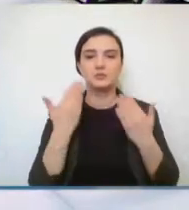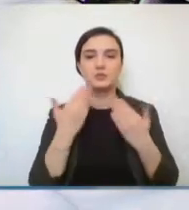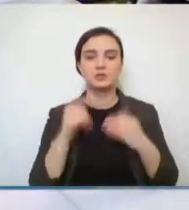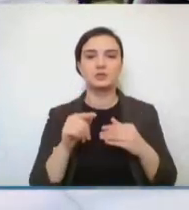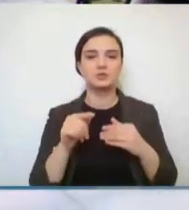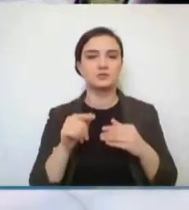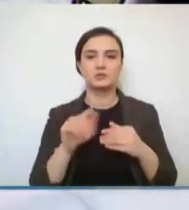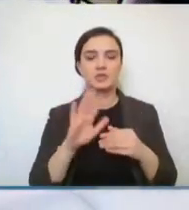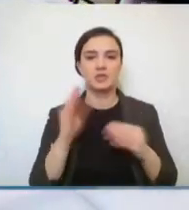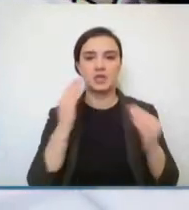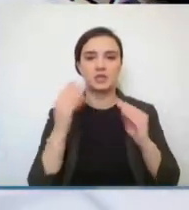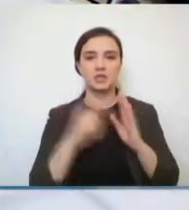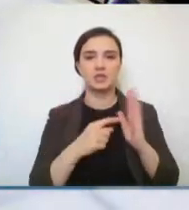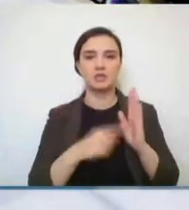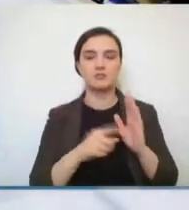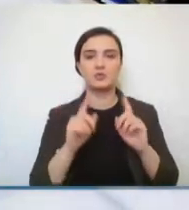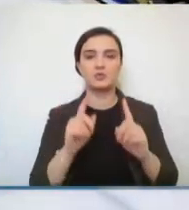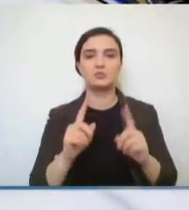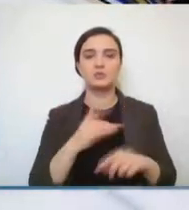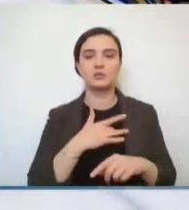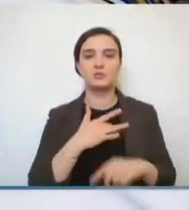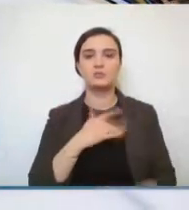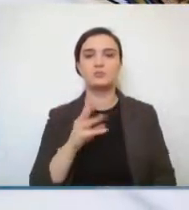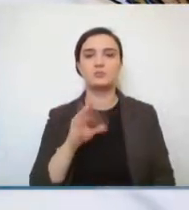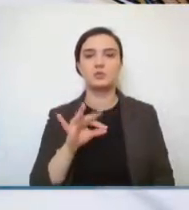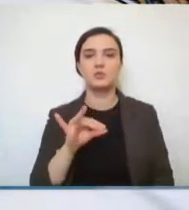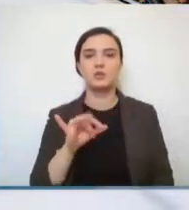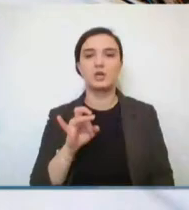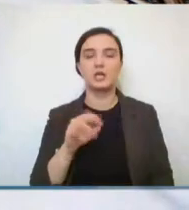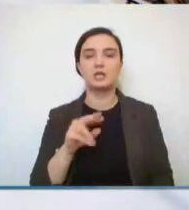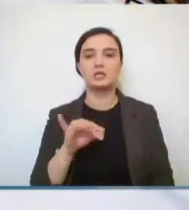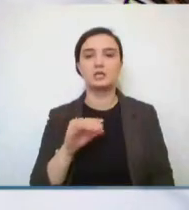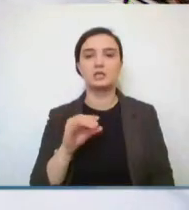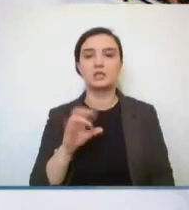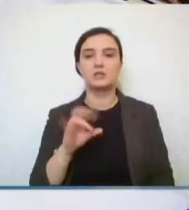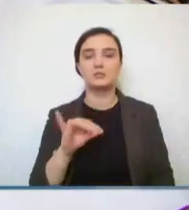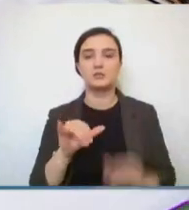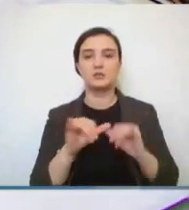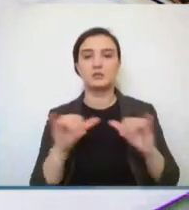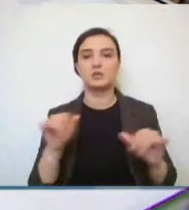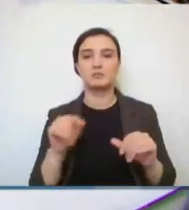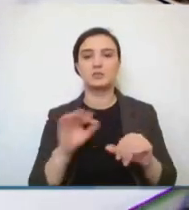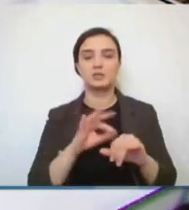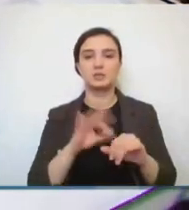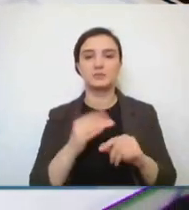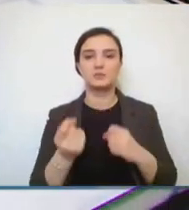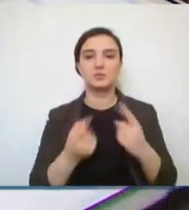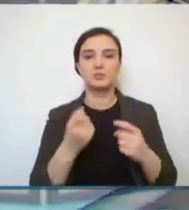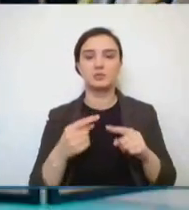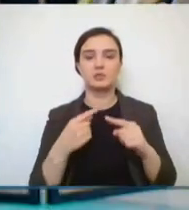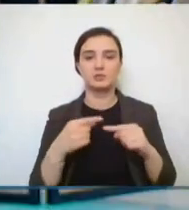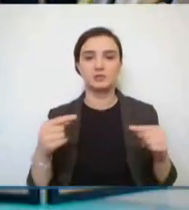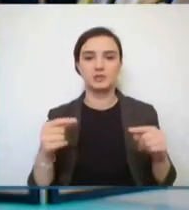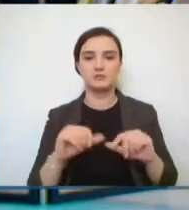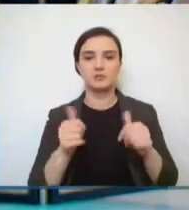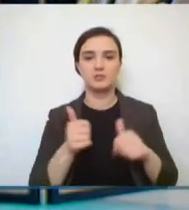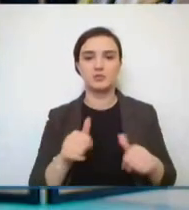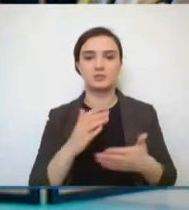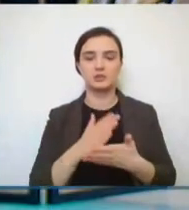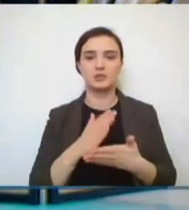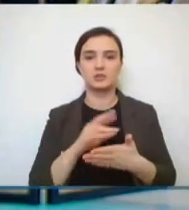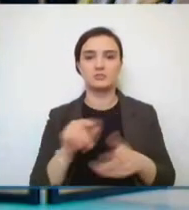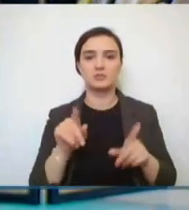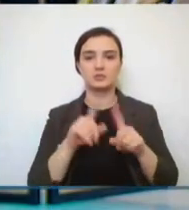განიხილება. თუმცა მიოკარდიტების განვითარებისთვის ერთ-ერთი დამახასიათებელი სიმპტომატიკა სხვადასხვა სახის არითმიები და მათ შორის